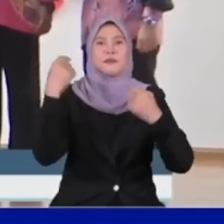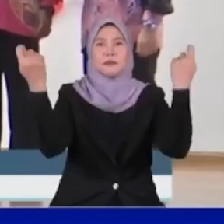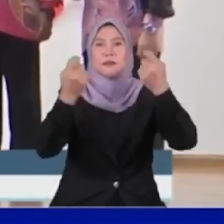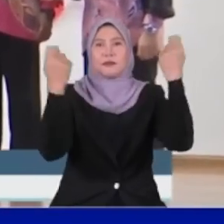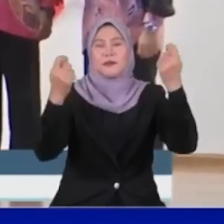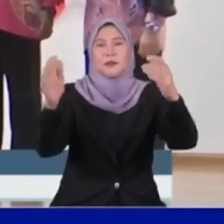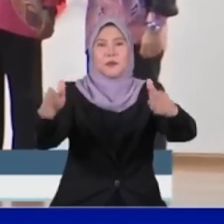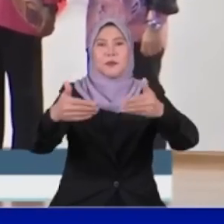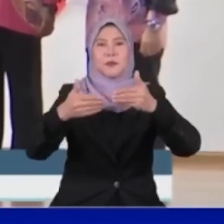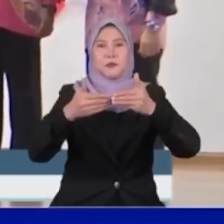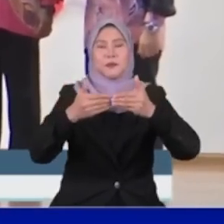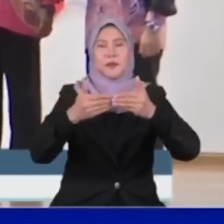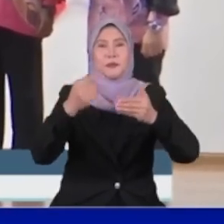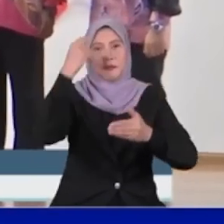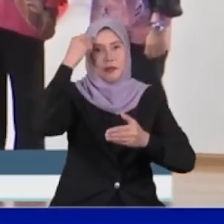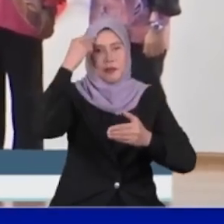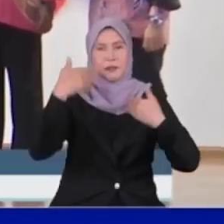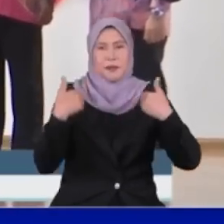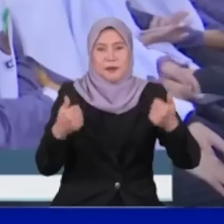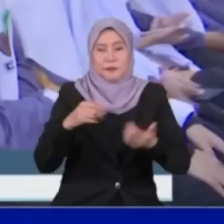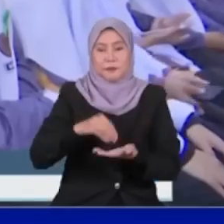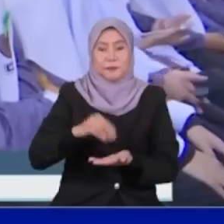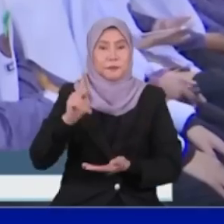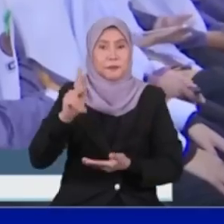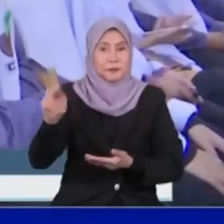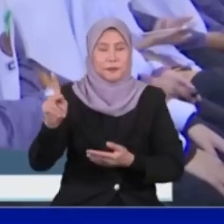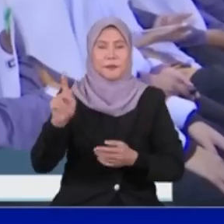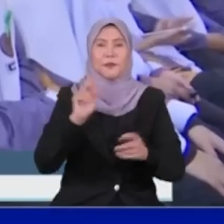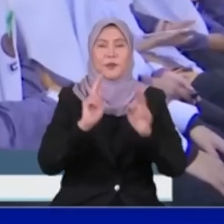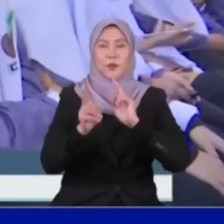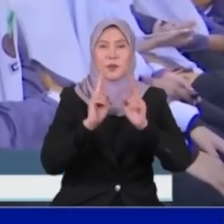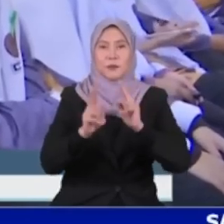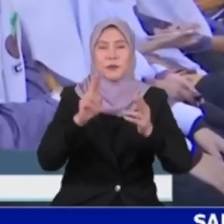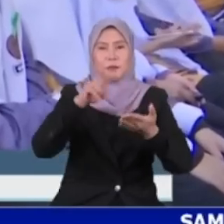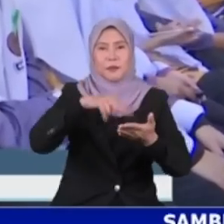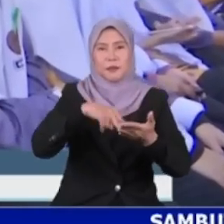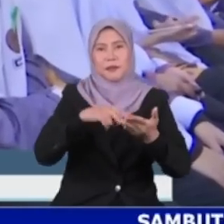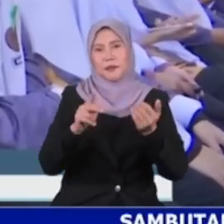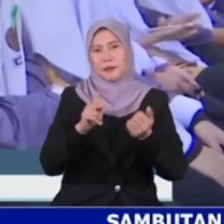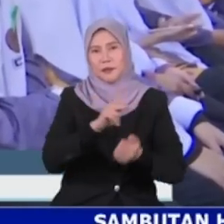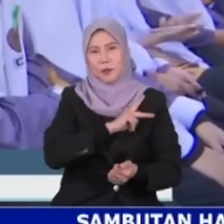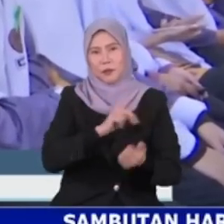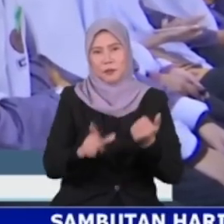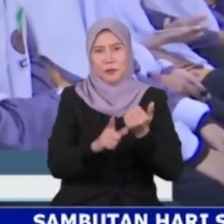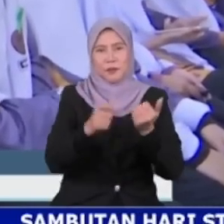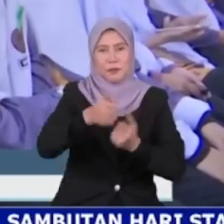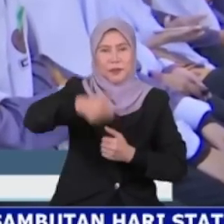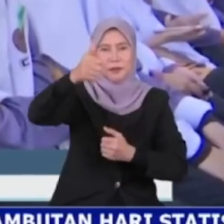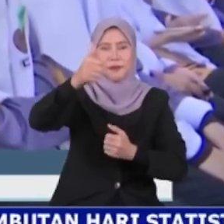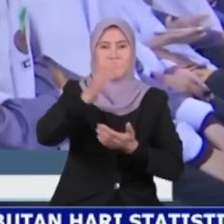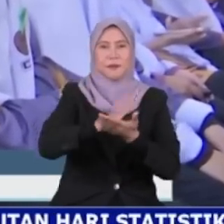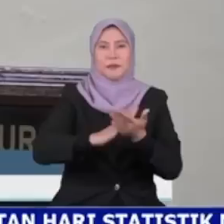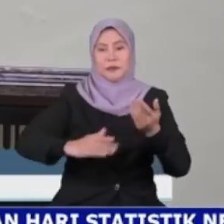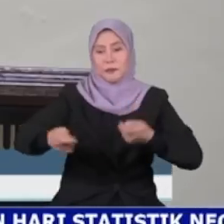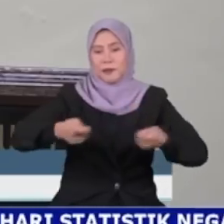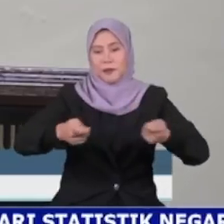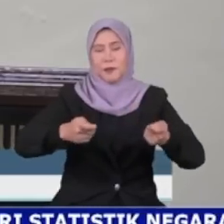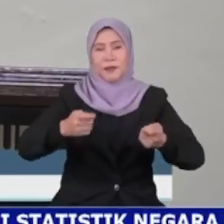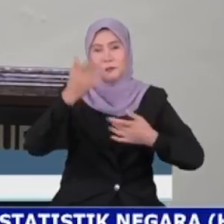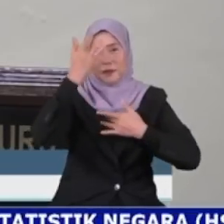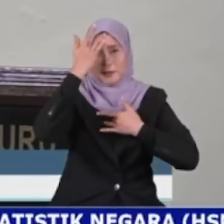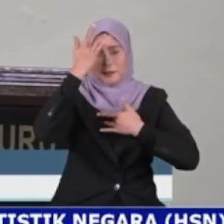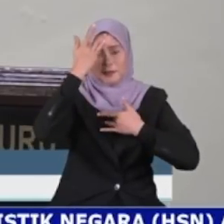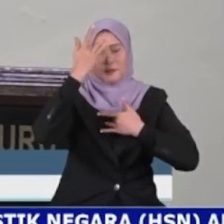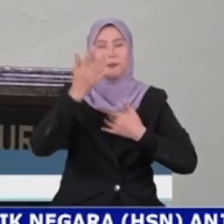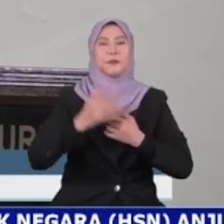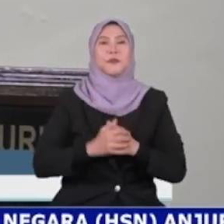Let's Talk, Minda Sihat di Kota Kinabalu. Teks ucapan dibacakan Ketua Penolong Pengarah Kanan Sektor Kawalan Penyakit Tidak